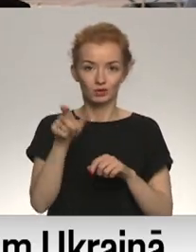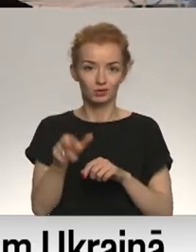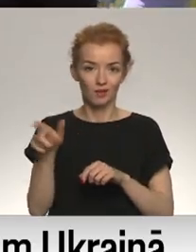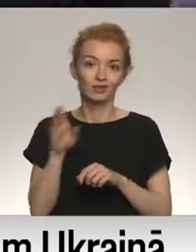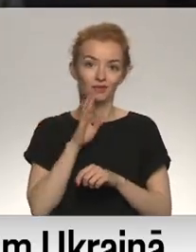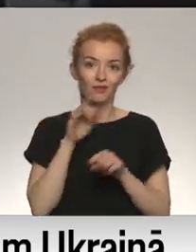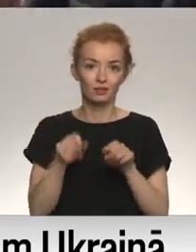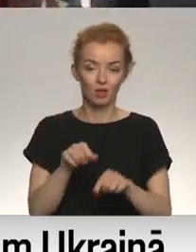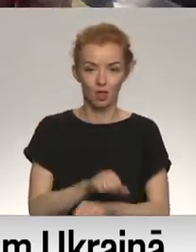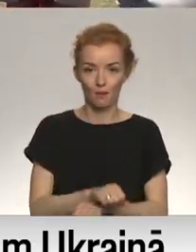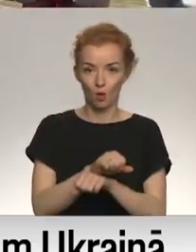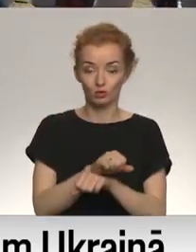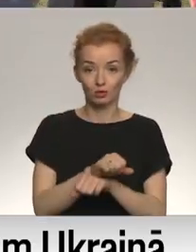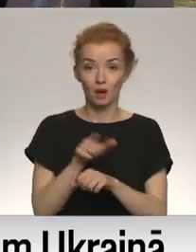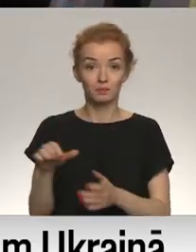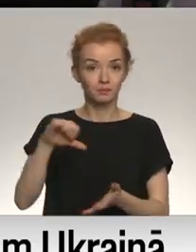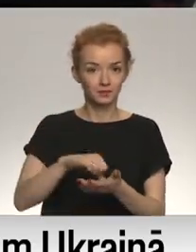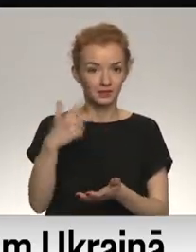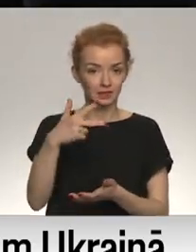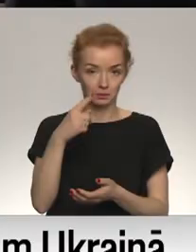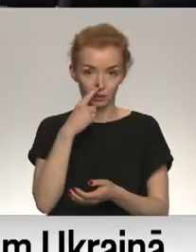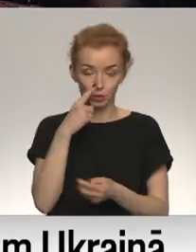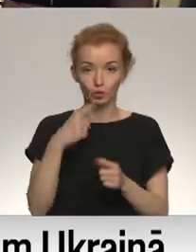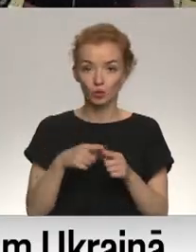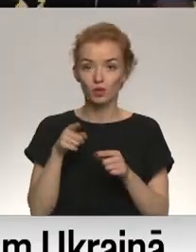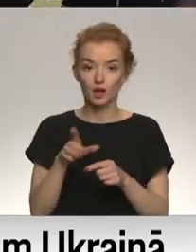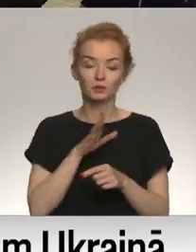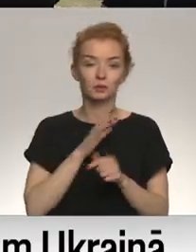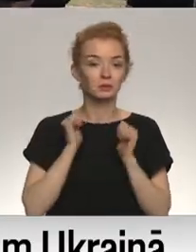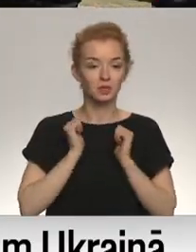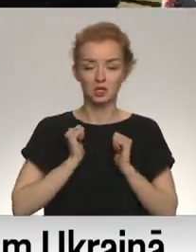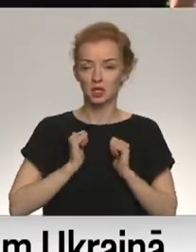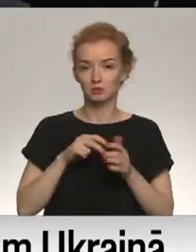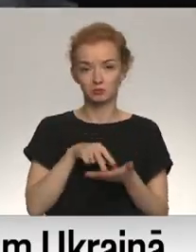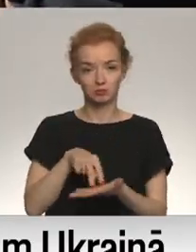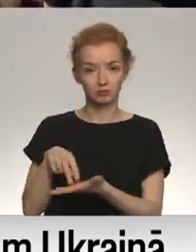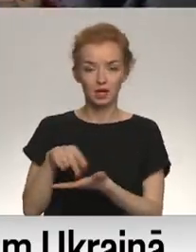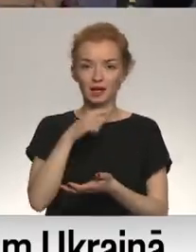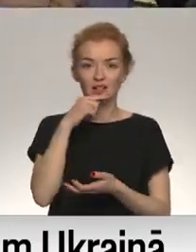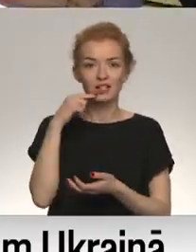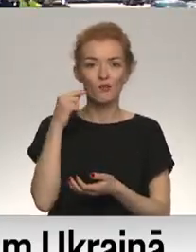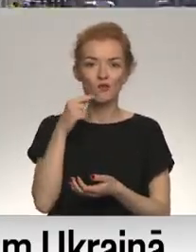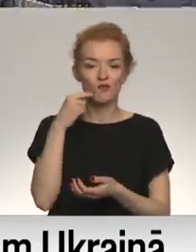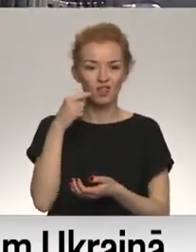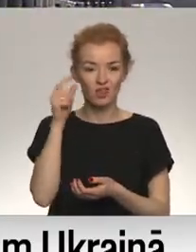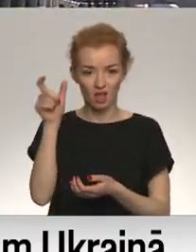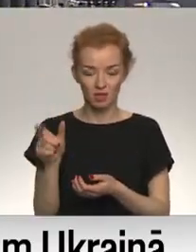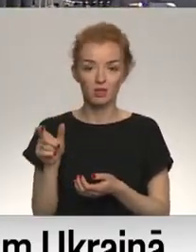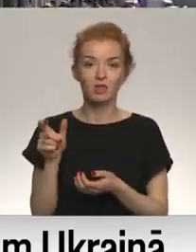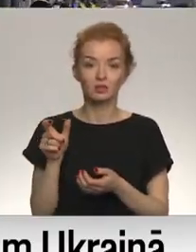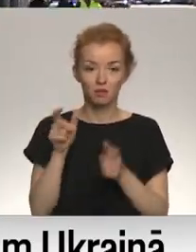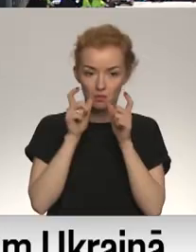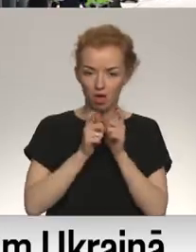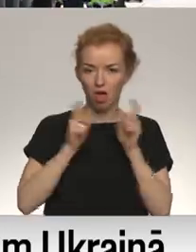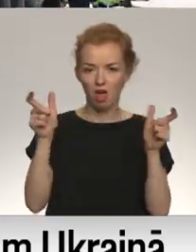demonstrē. Pikets ilga pusstundu, un tas aizritēja galvenokārt mierīgi. Kāds krievu valodā runājošs vīrietis gan